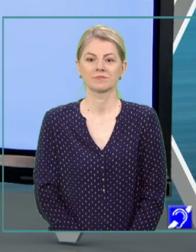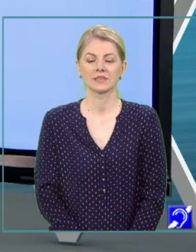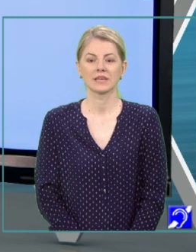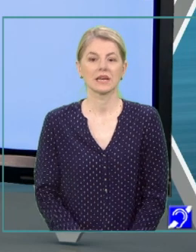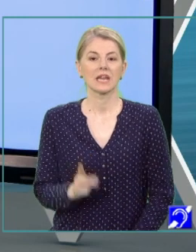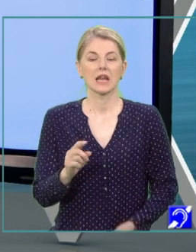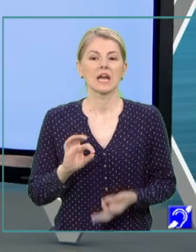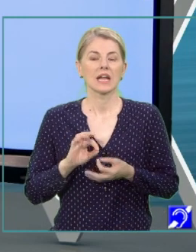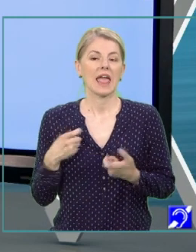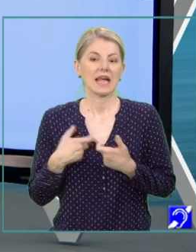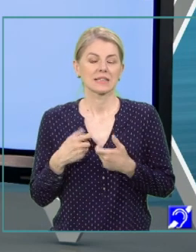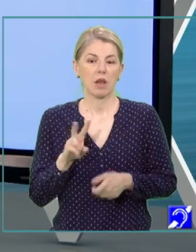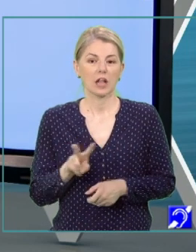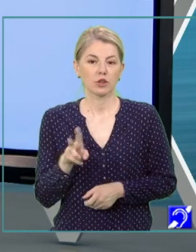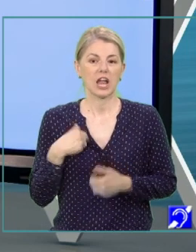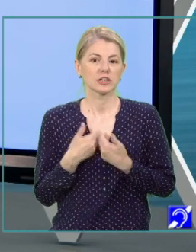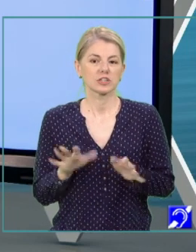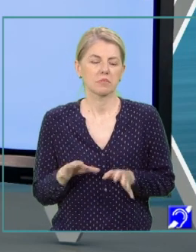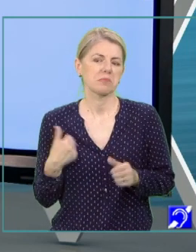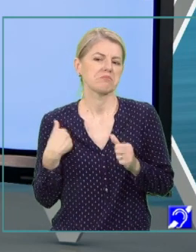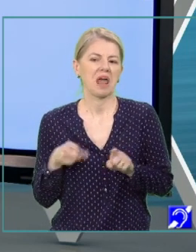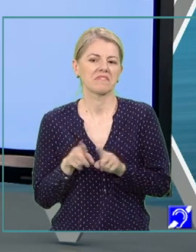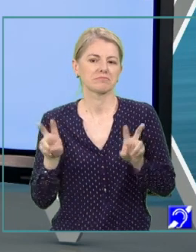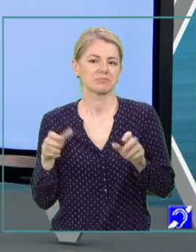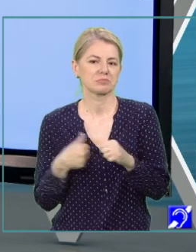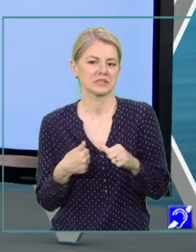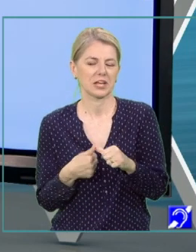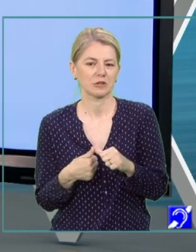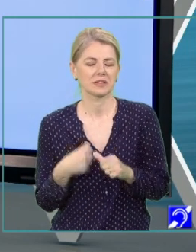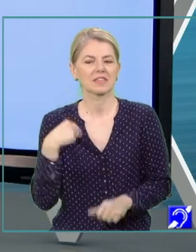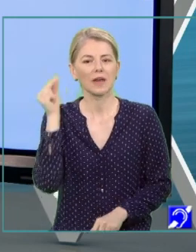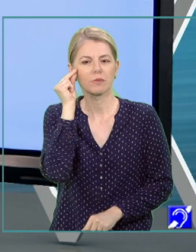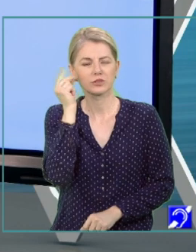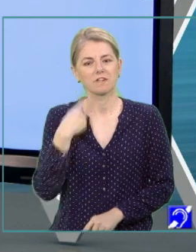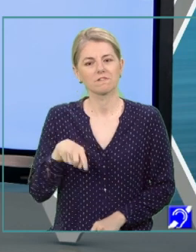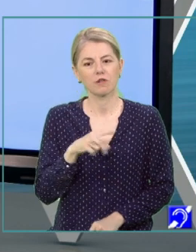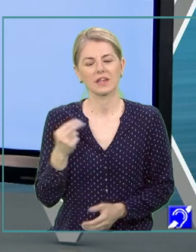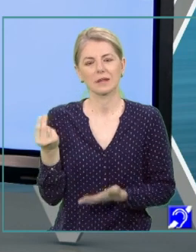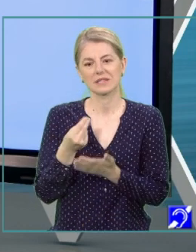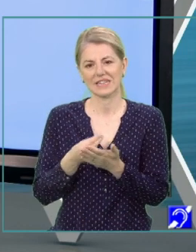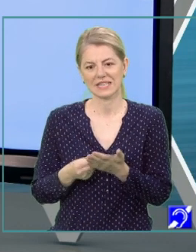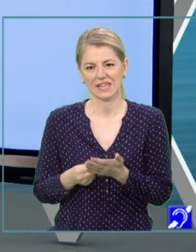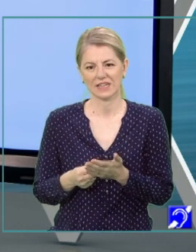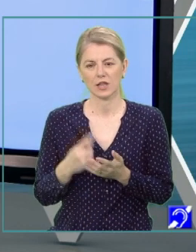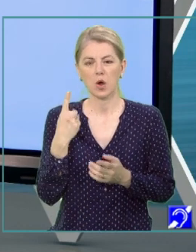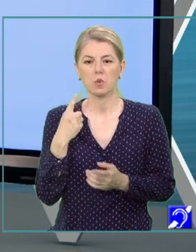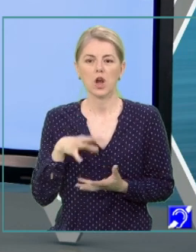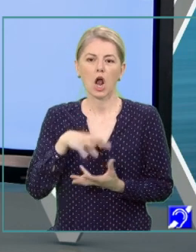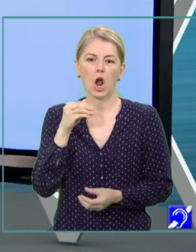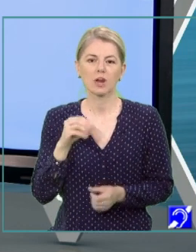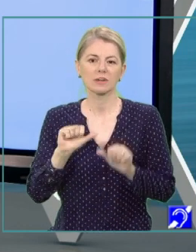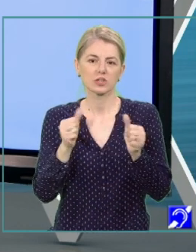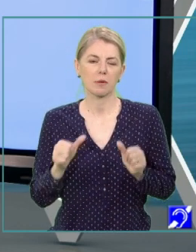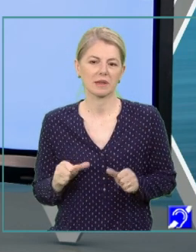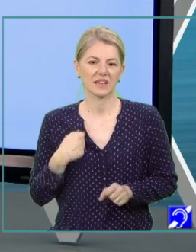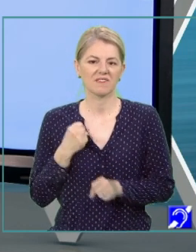Subiectul al doilea, după cum știți, începe foarte prietenos. De obicei, voi trebuie să desenați un corp geometric